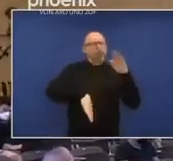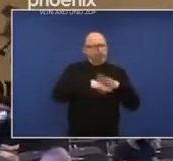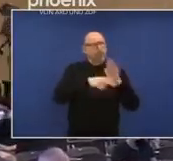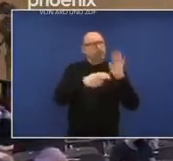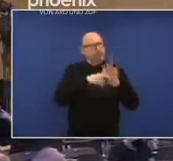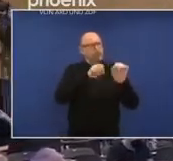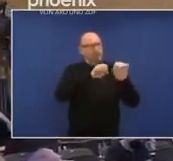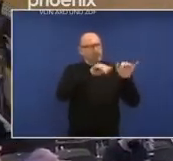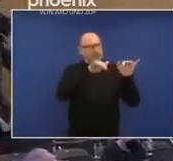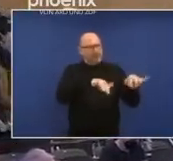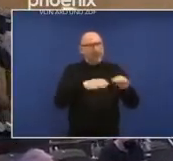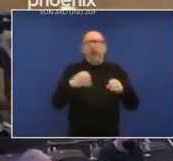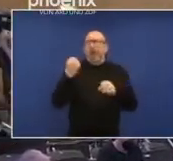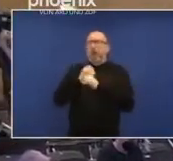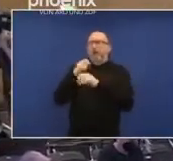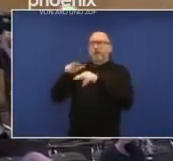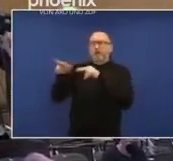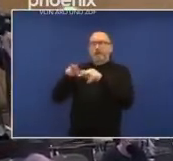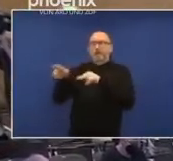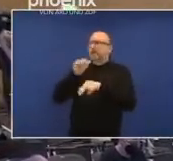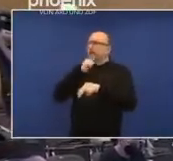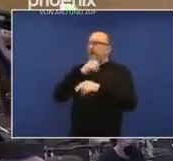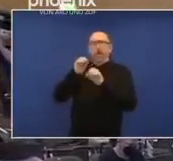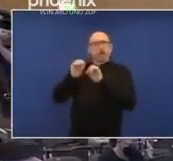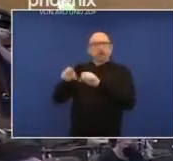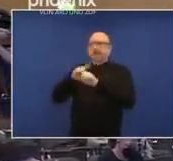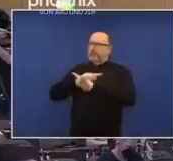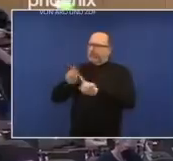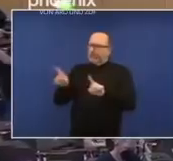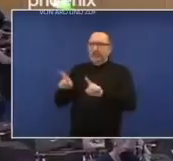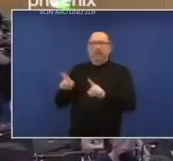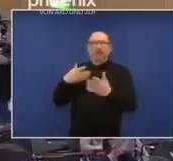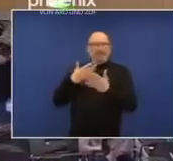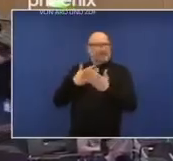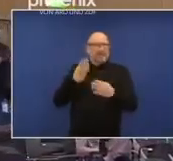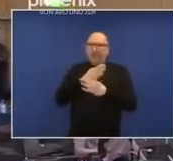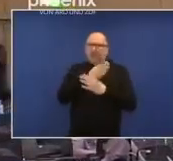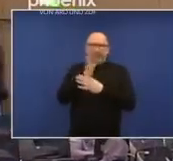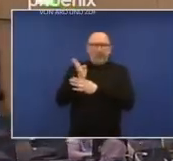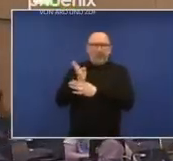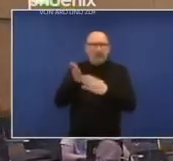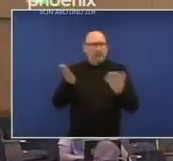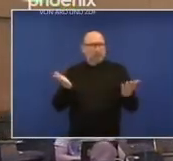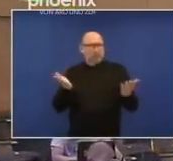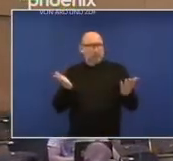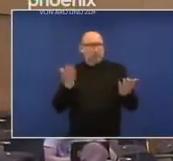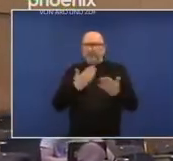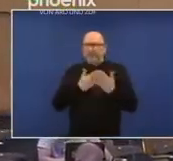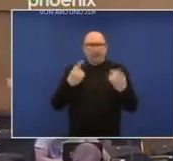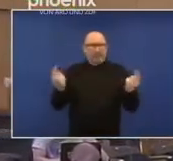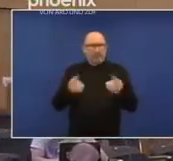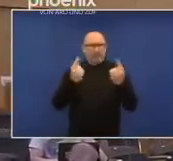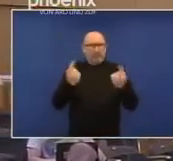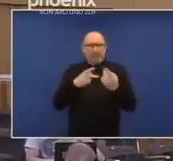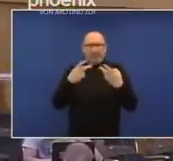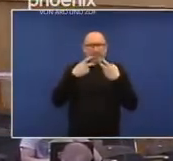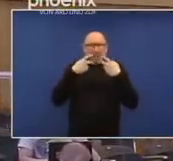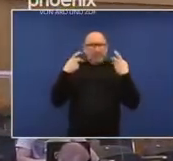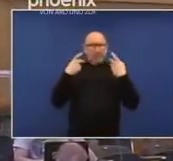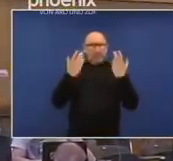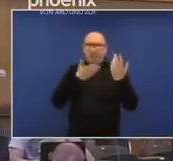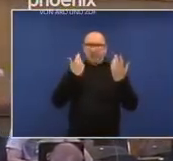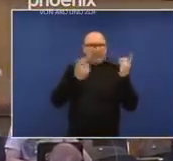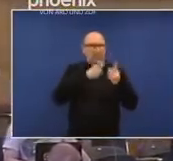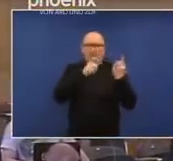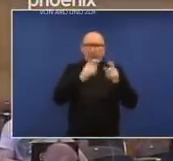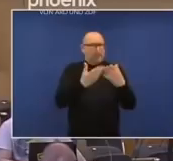Das Arbeitsministerium geht davon aus, dass sie nicht schützen. Sie wurden nicht verteilt. Das heißt, wegen dieses Streites wurden dann die Masken nicht an diese